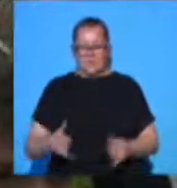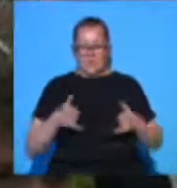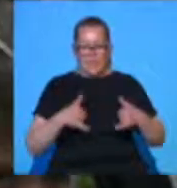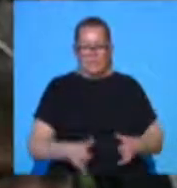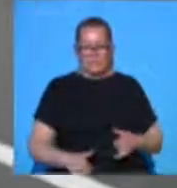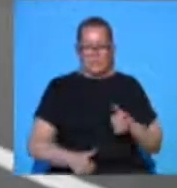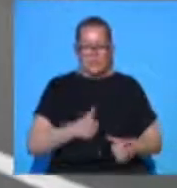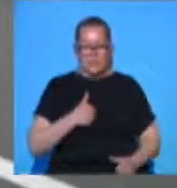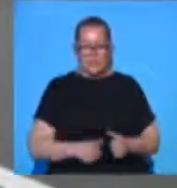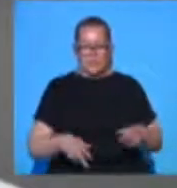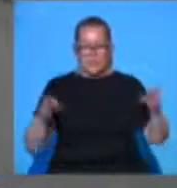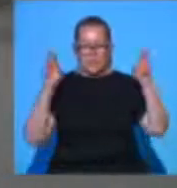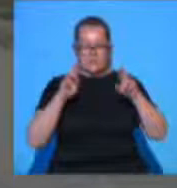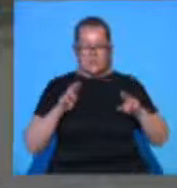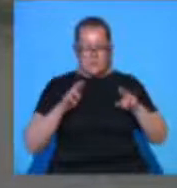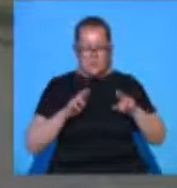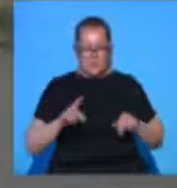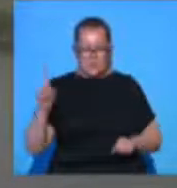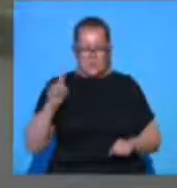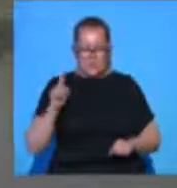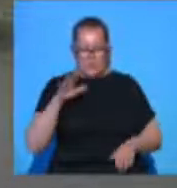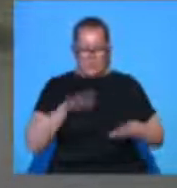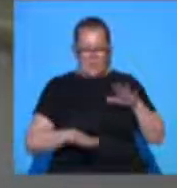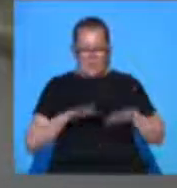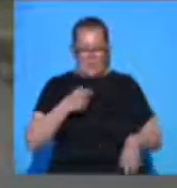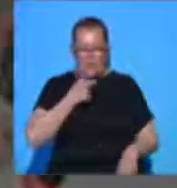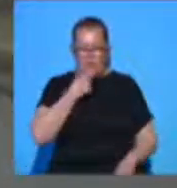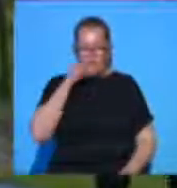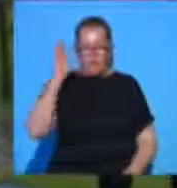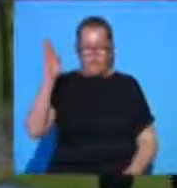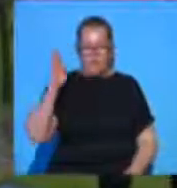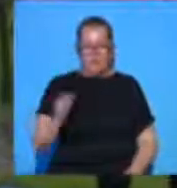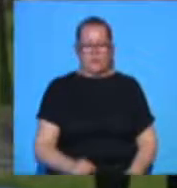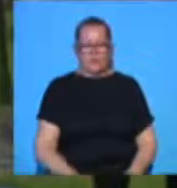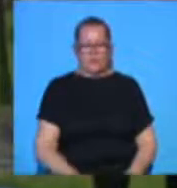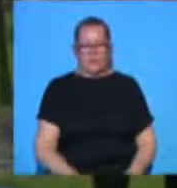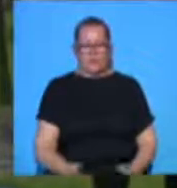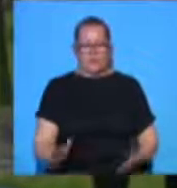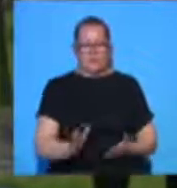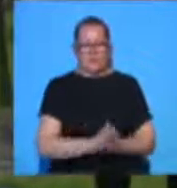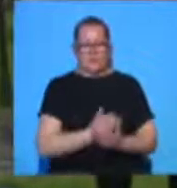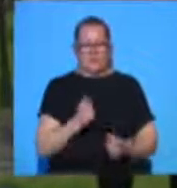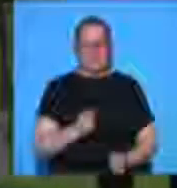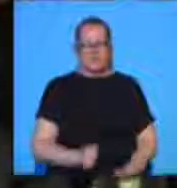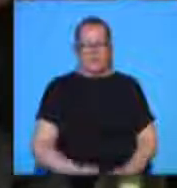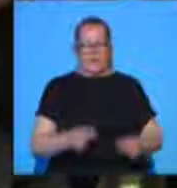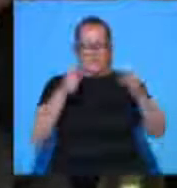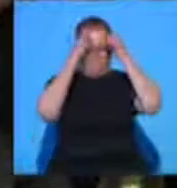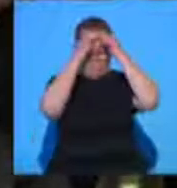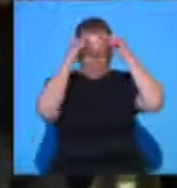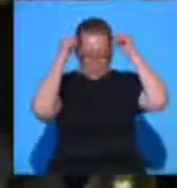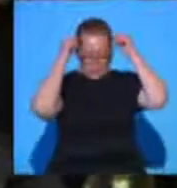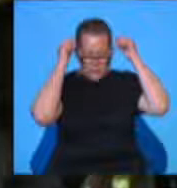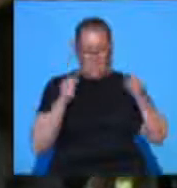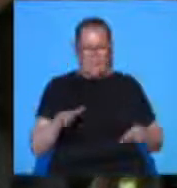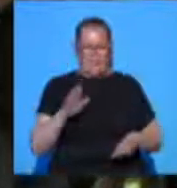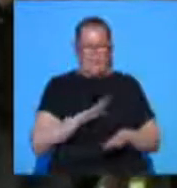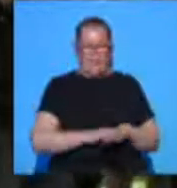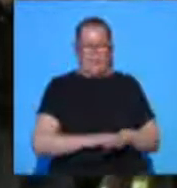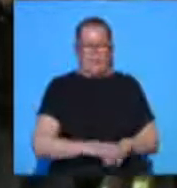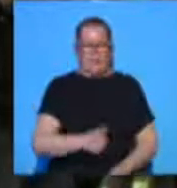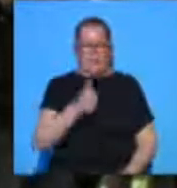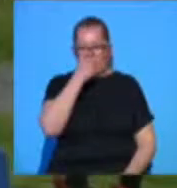Să sperăm că la anul nu vom avea ploaie și vom avea și din ce în ce mai mulți participanți. Câștigătorii competiției au fost premiați pe diverse